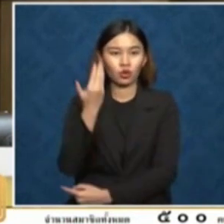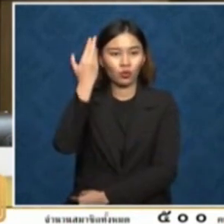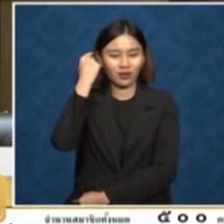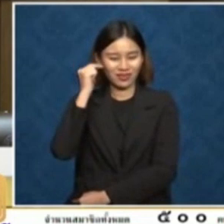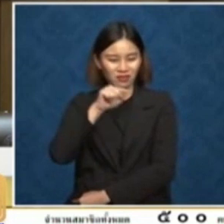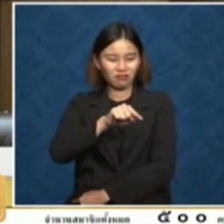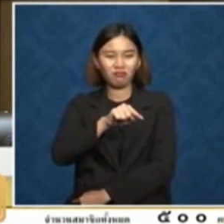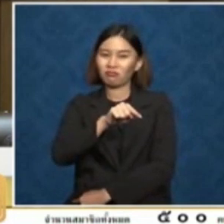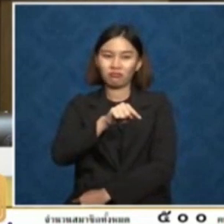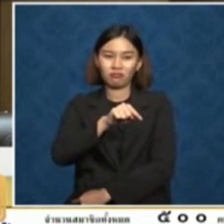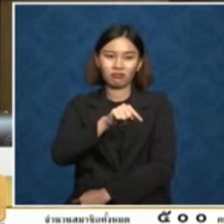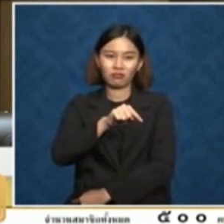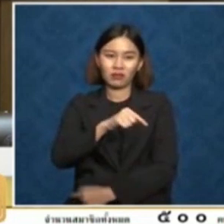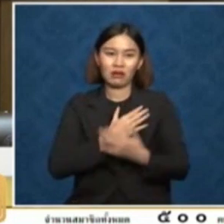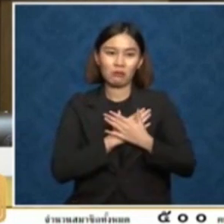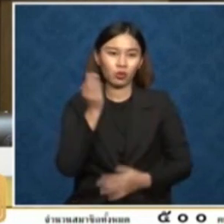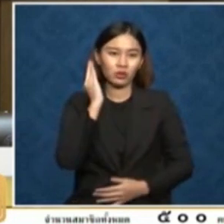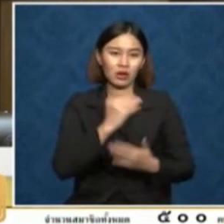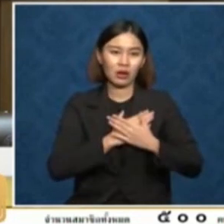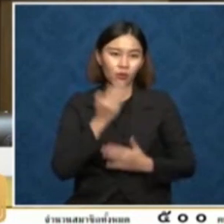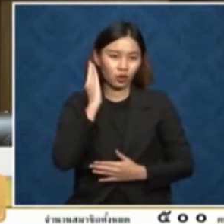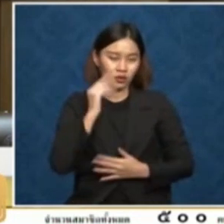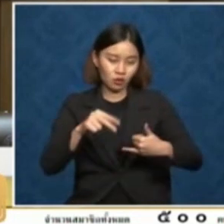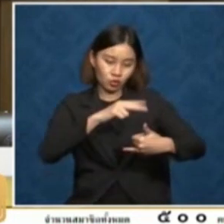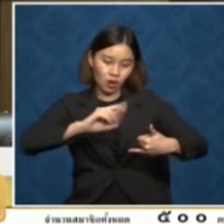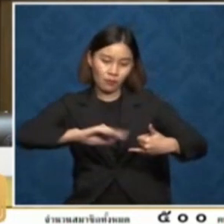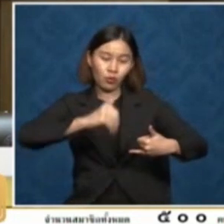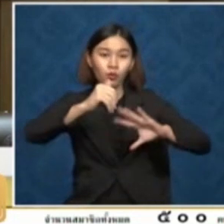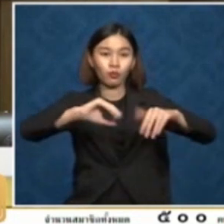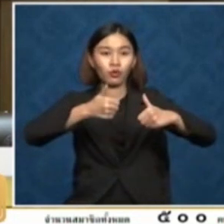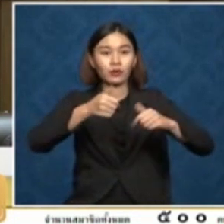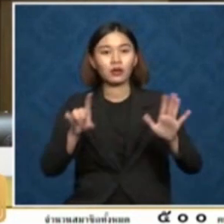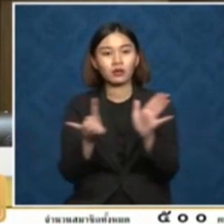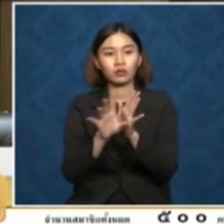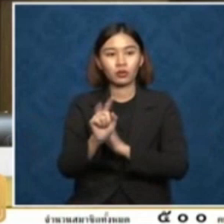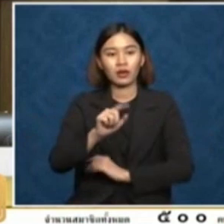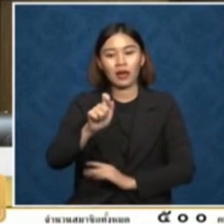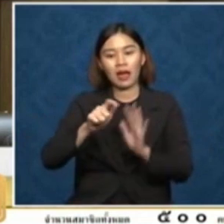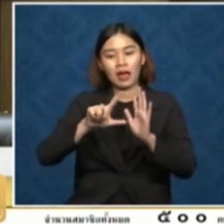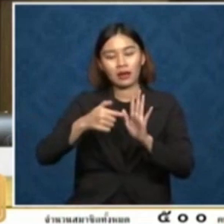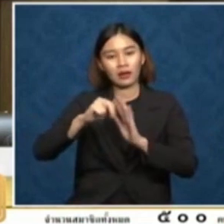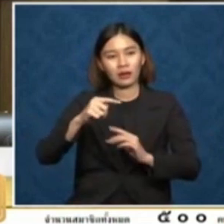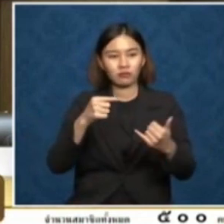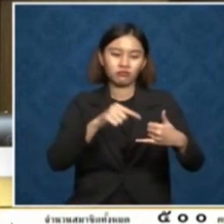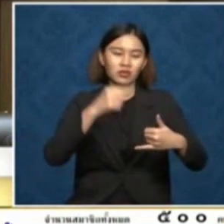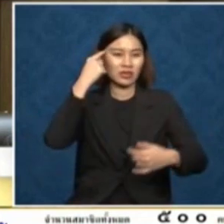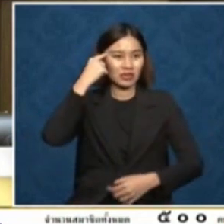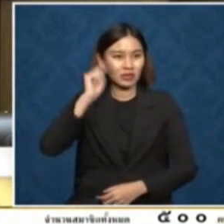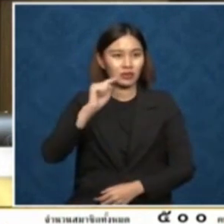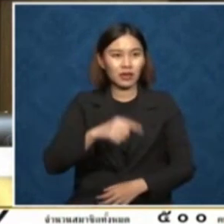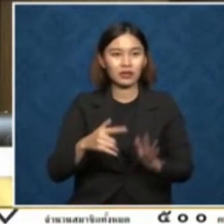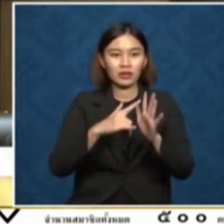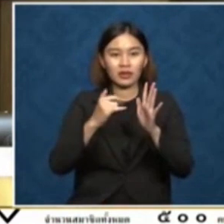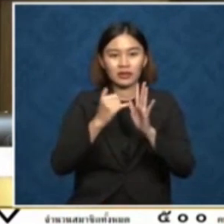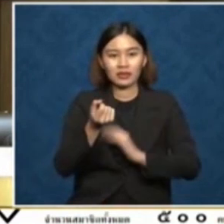าทำให้เป็นหมันรับเคมีบำบัดฉีดฮอร์โมนเพื่อรักษาอาการรักเพศเดียวกันในรักเพศเดียวกันของเขา